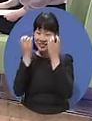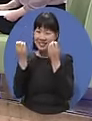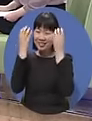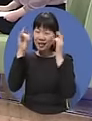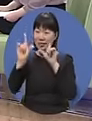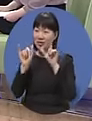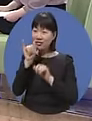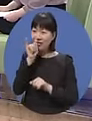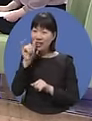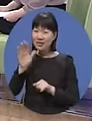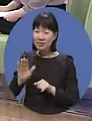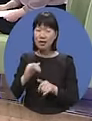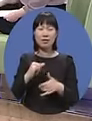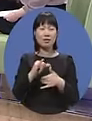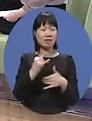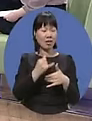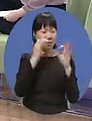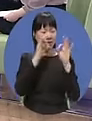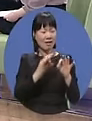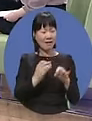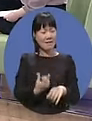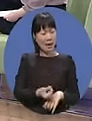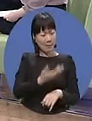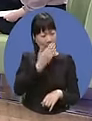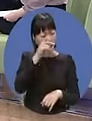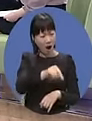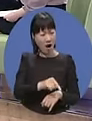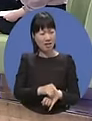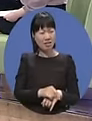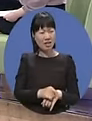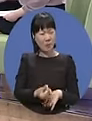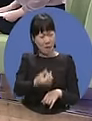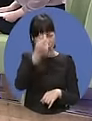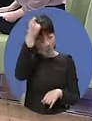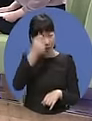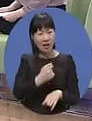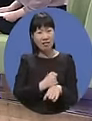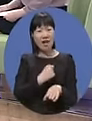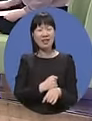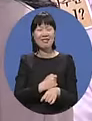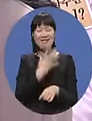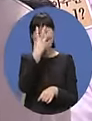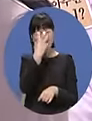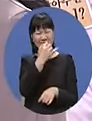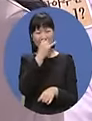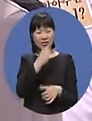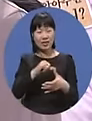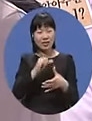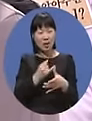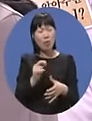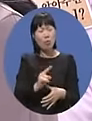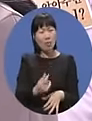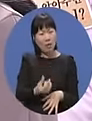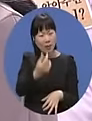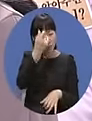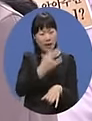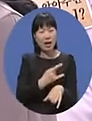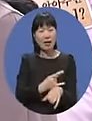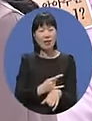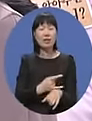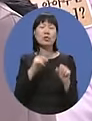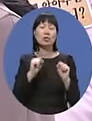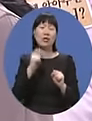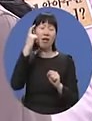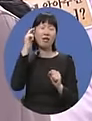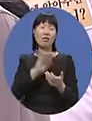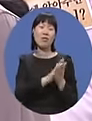그런 표정이시지만, 첫째를 보면 야 빨리 밥 먹어. 그렇죠. 뭐 빨리 안 가해. 그렇죠. 예. 네. 그러니까 첫째들은 뭔가 빨리빨리 해치워야 되는 그런 존재로